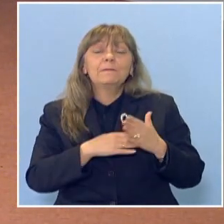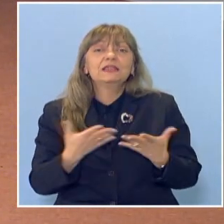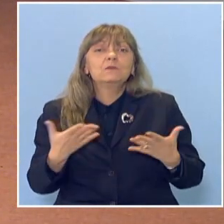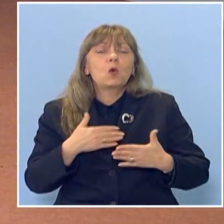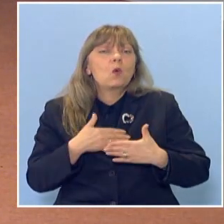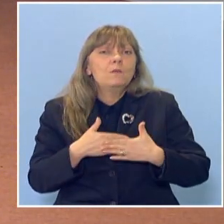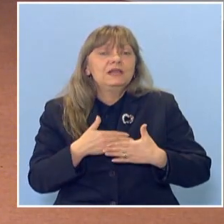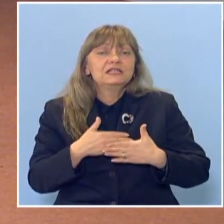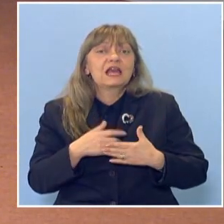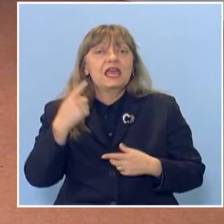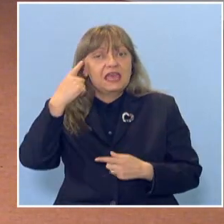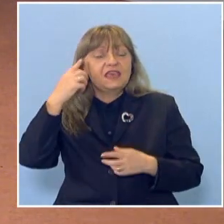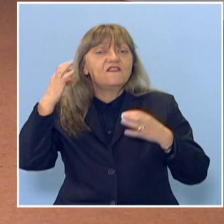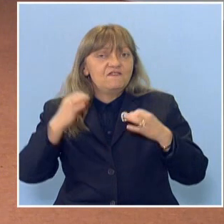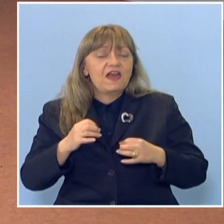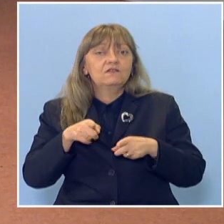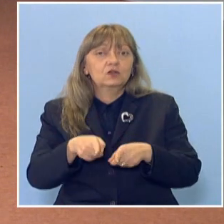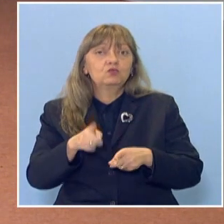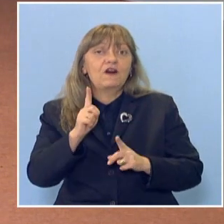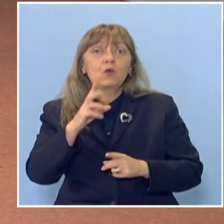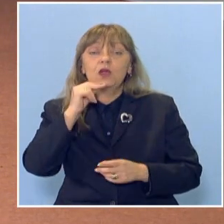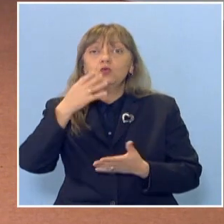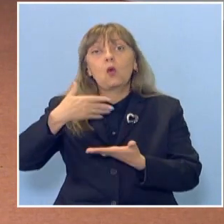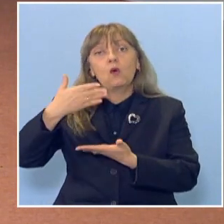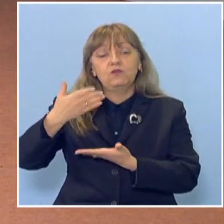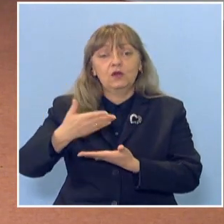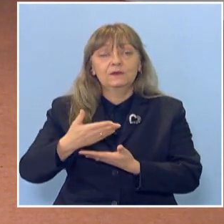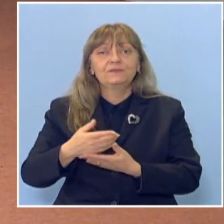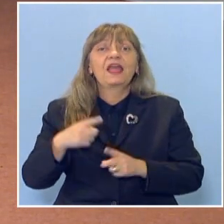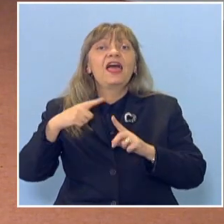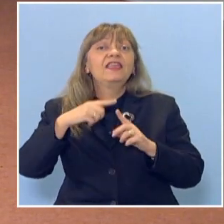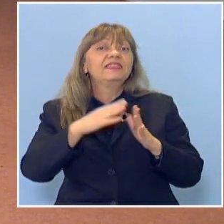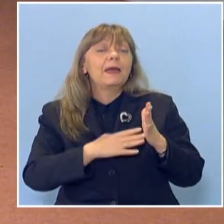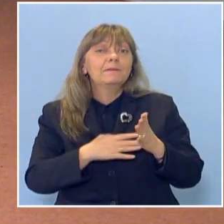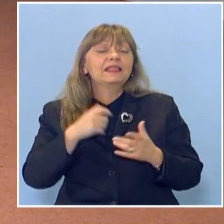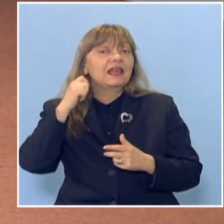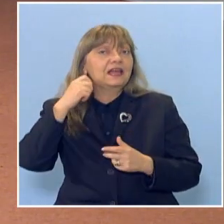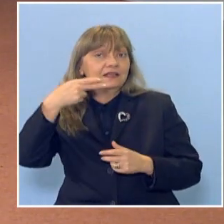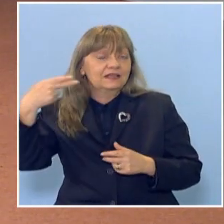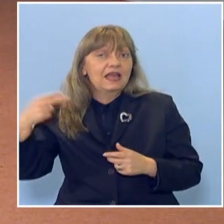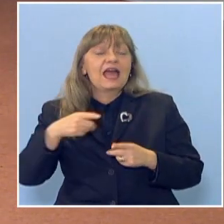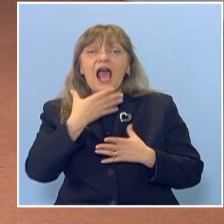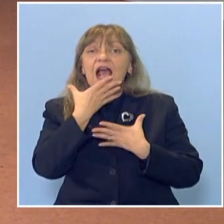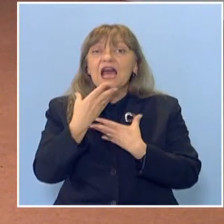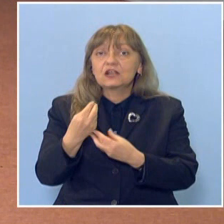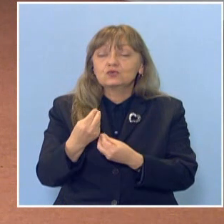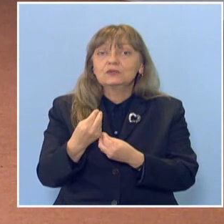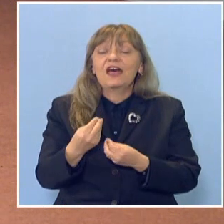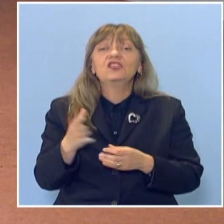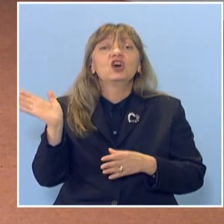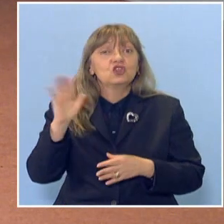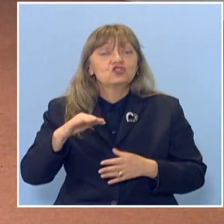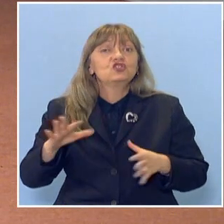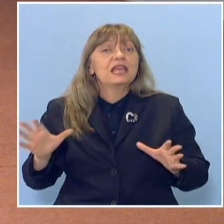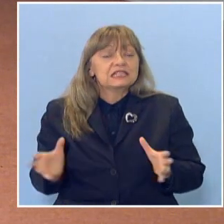това, което говорех. Темата всъщност е «Красотата ще спаси света». Това е вашата реч, с която спечелихте